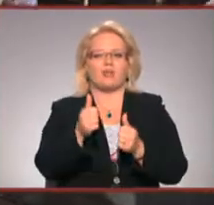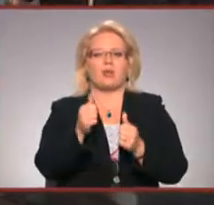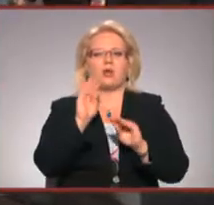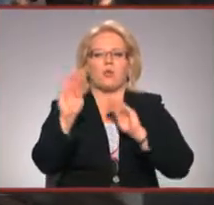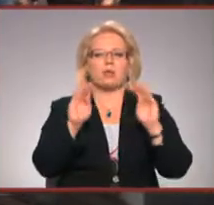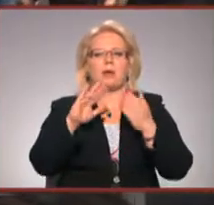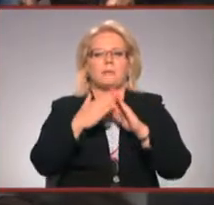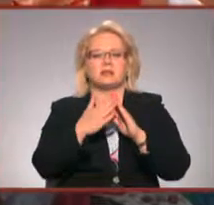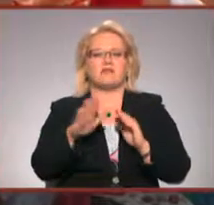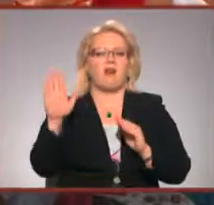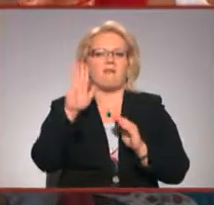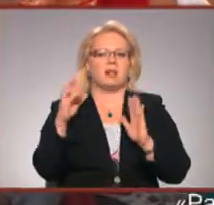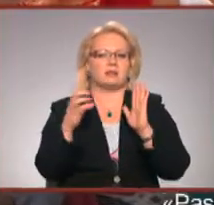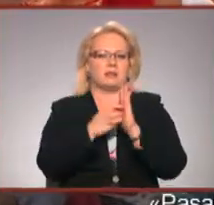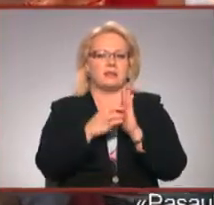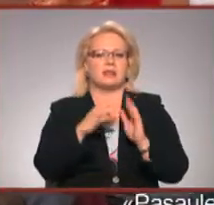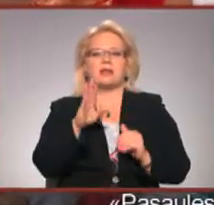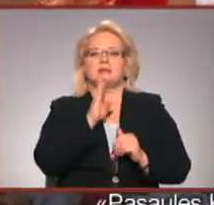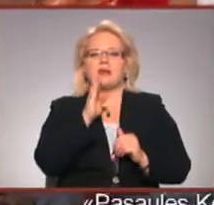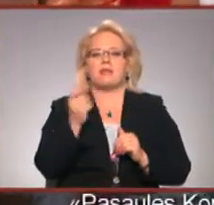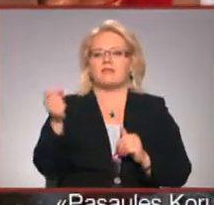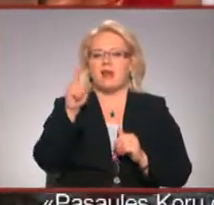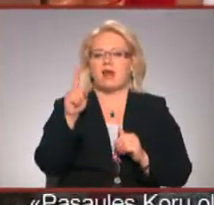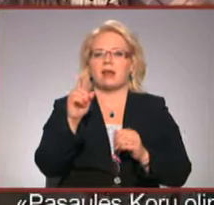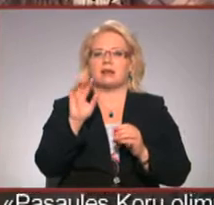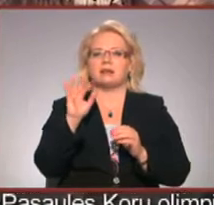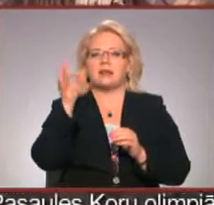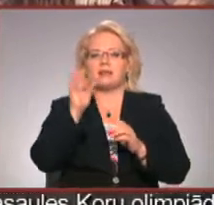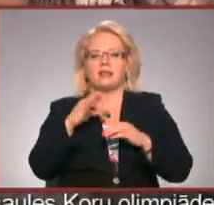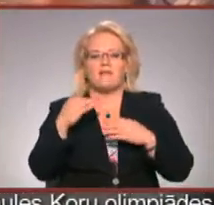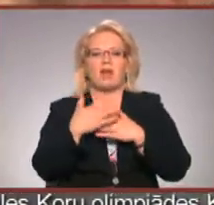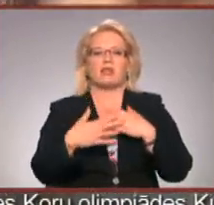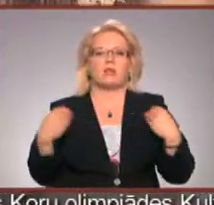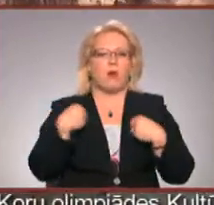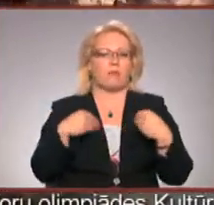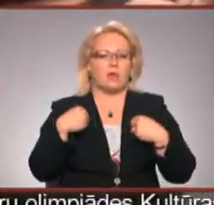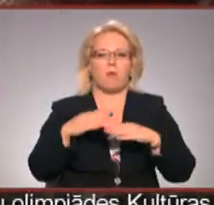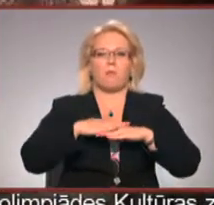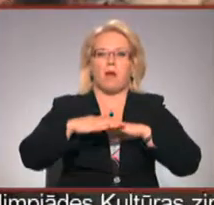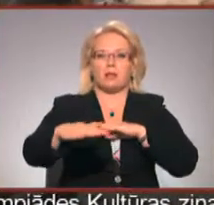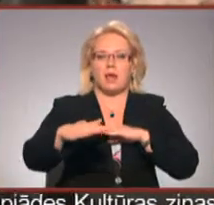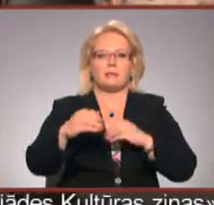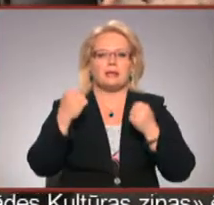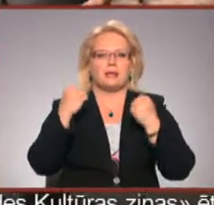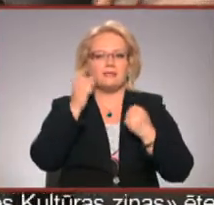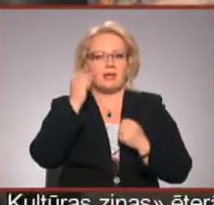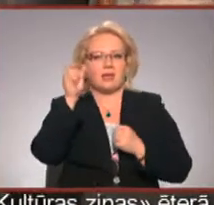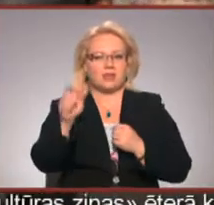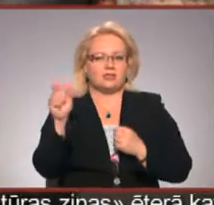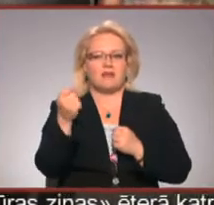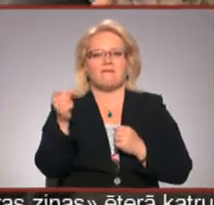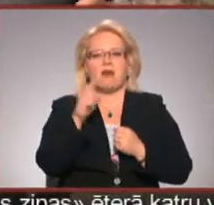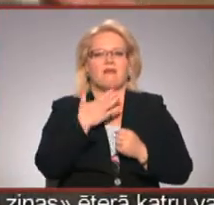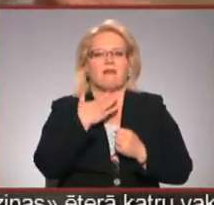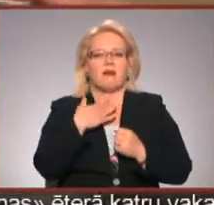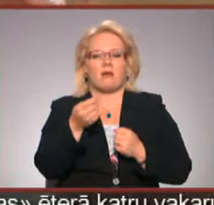valsts iniciāli. Sievietes vairāk izvēlas dzintaru rotas lietas vai līnē apģērba gabals un paklājas. Pēc stiprajām dzimumam vairāk